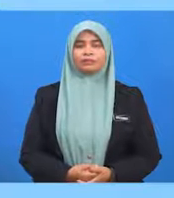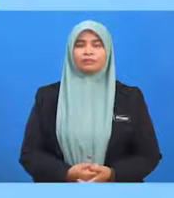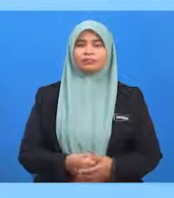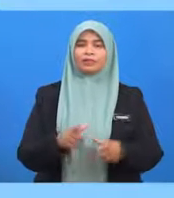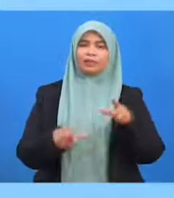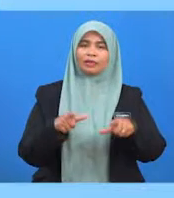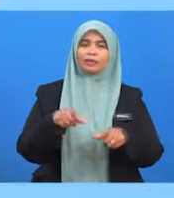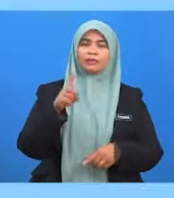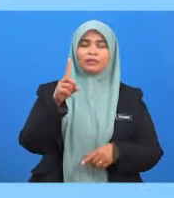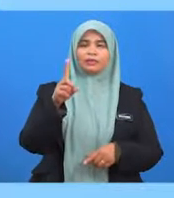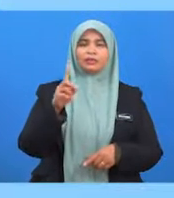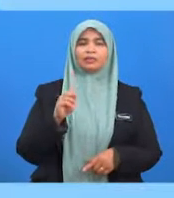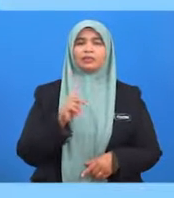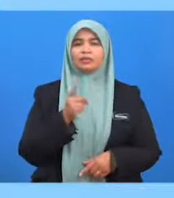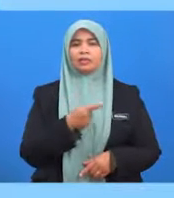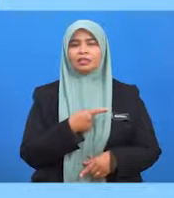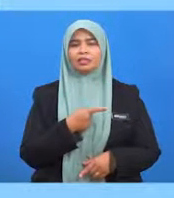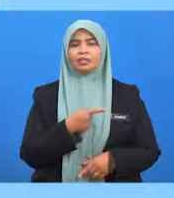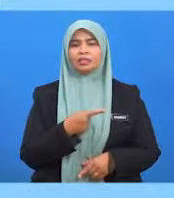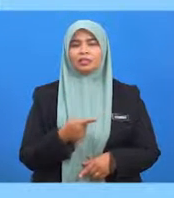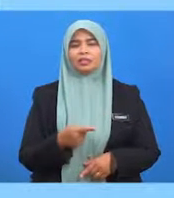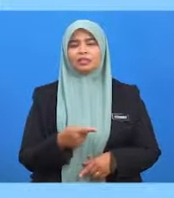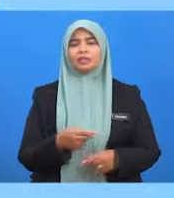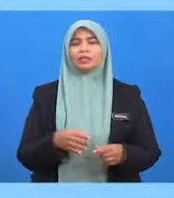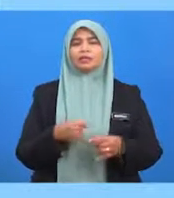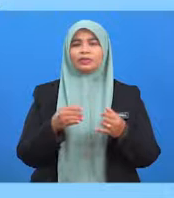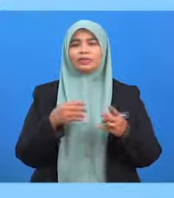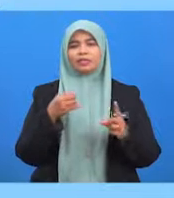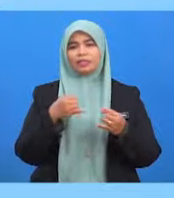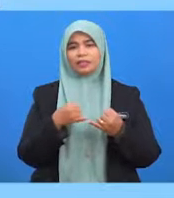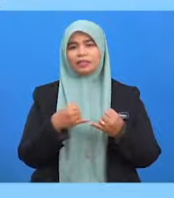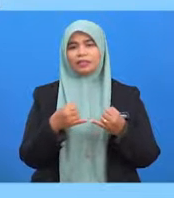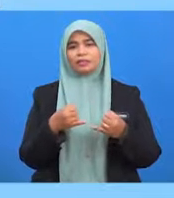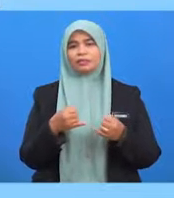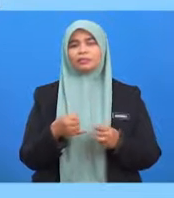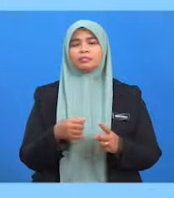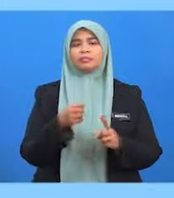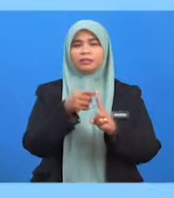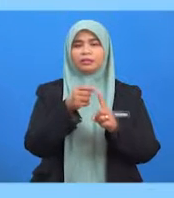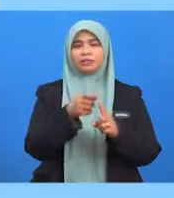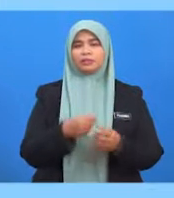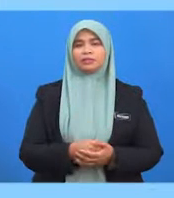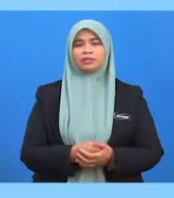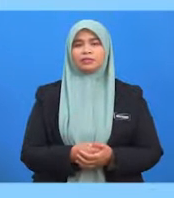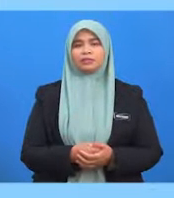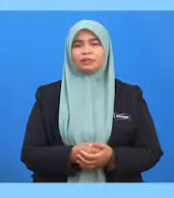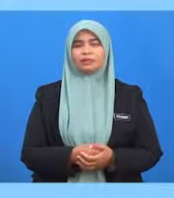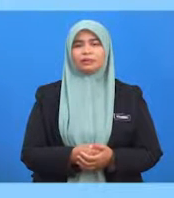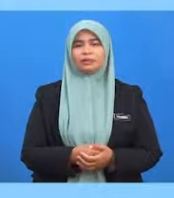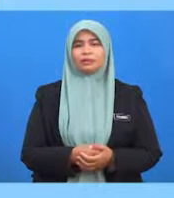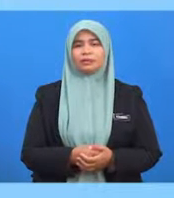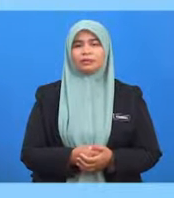Langkah pertama, kita perlukan penyangkut baju besi dan dua butas benang. Butas benang atau